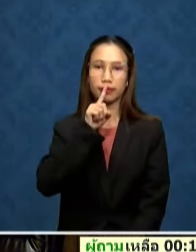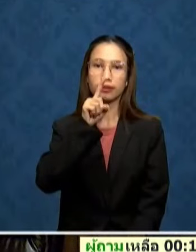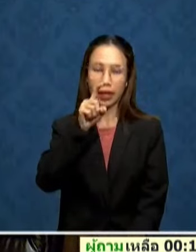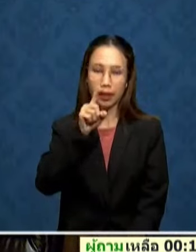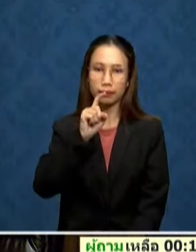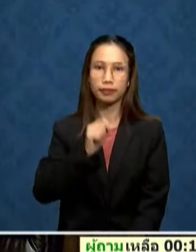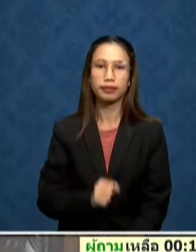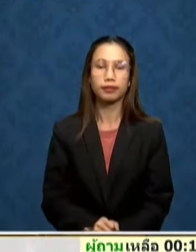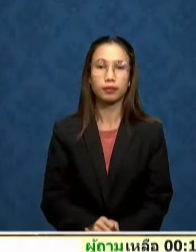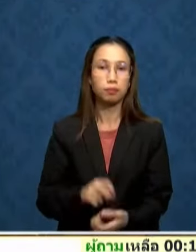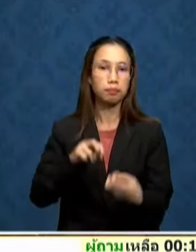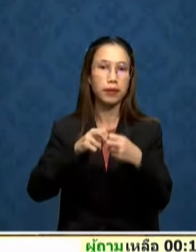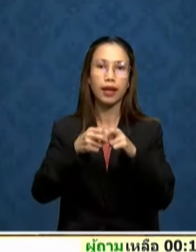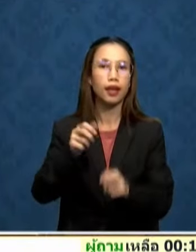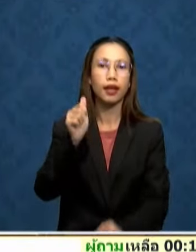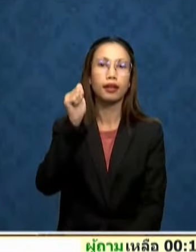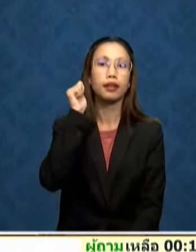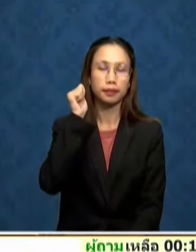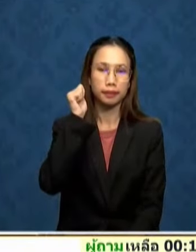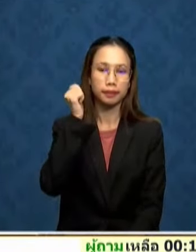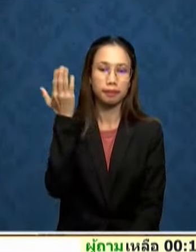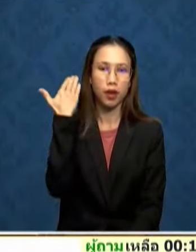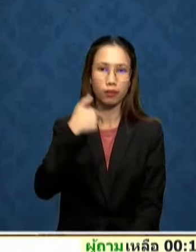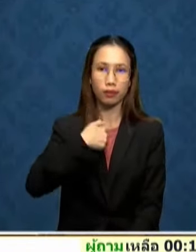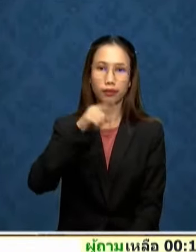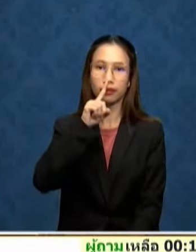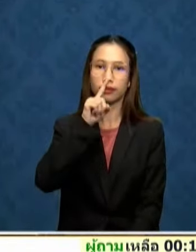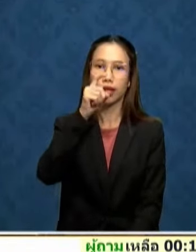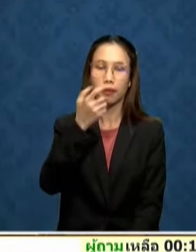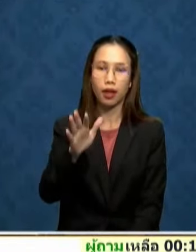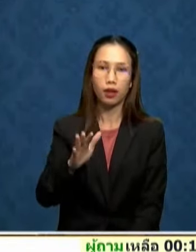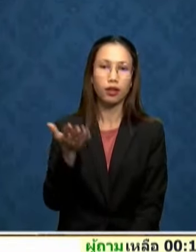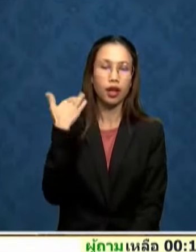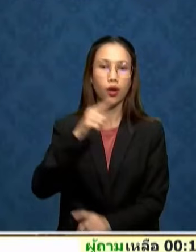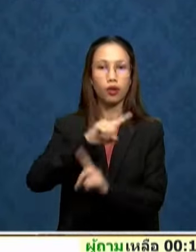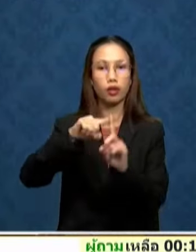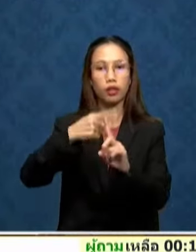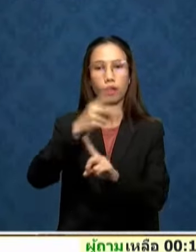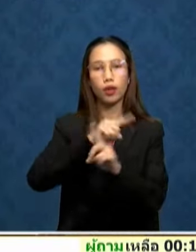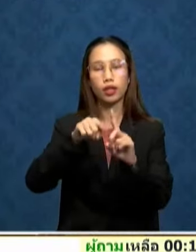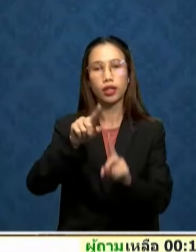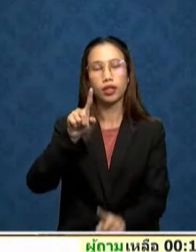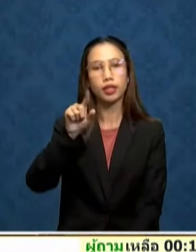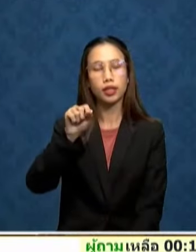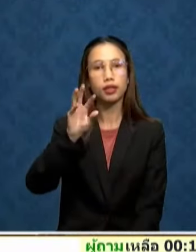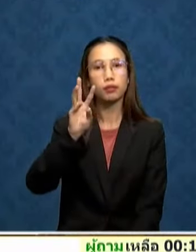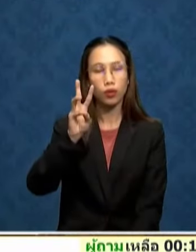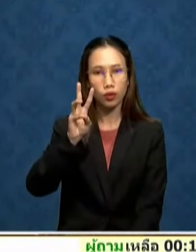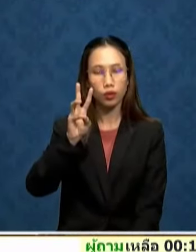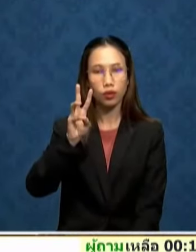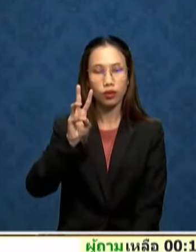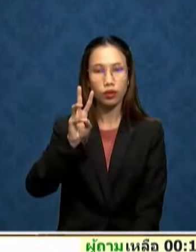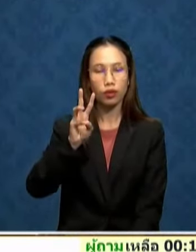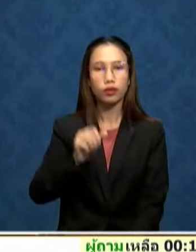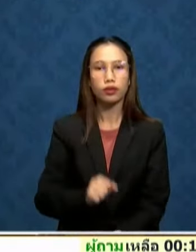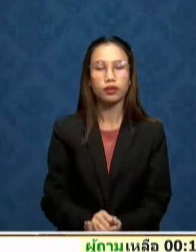ดอีกครั้งกับปัญหาเดิมที่ผมเคยถามไปเมื่อวันที่26ตุลาคม2566ซึ่งถาม